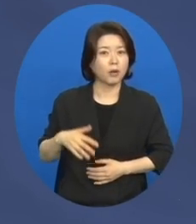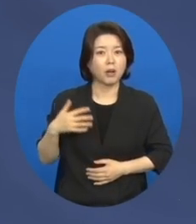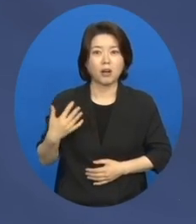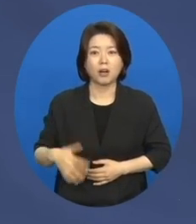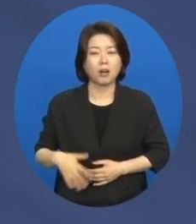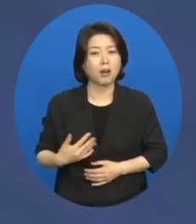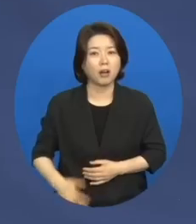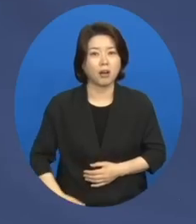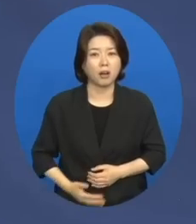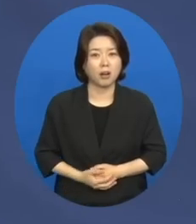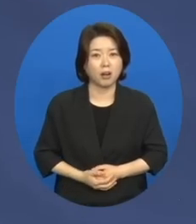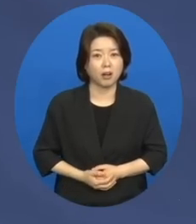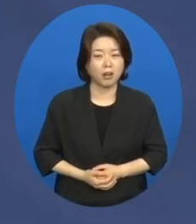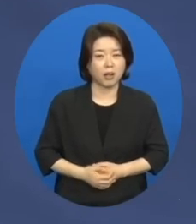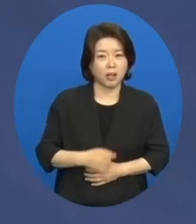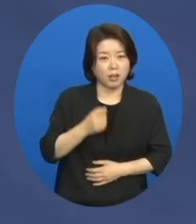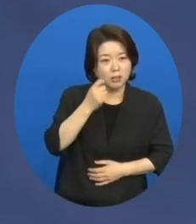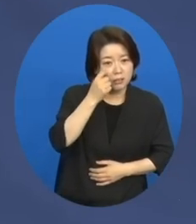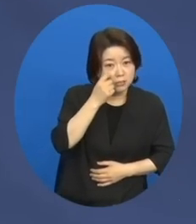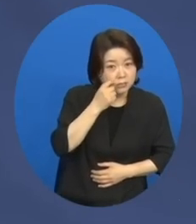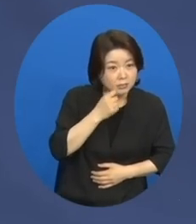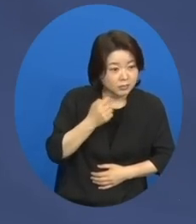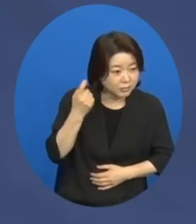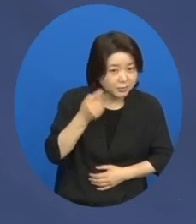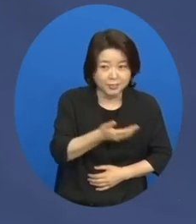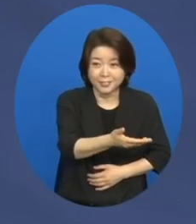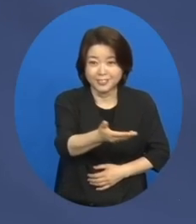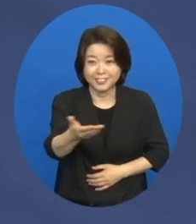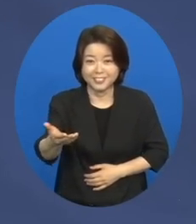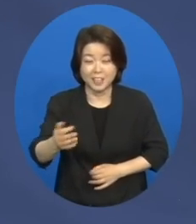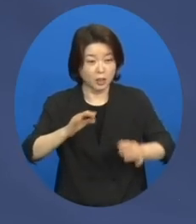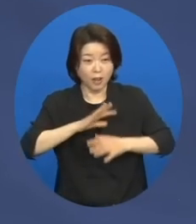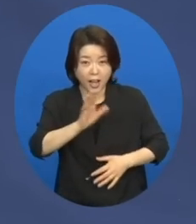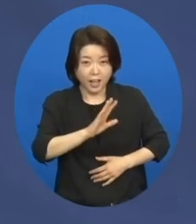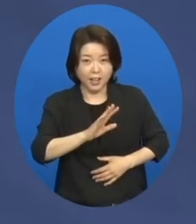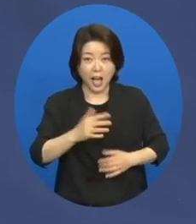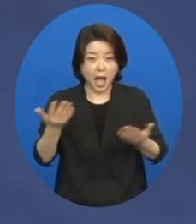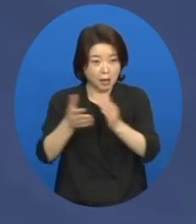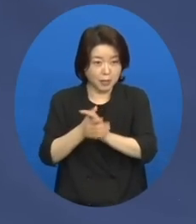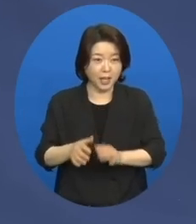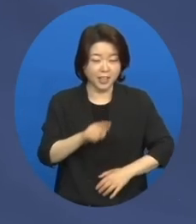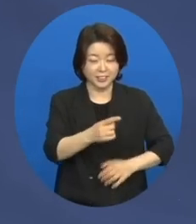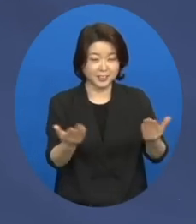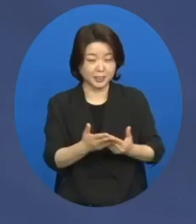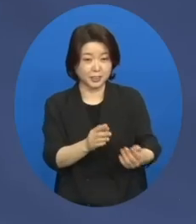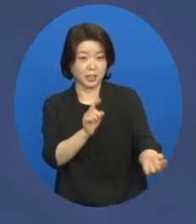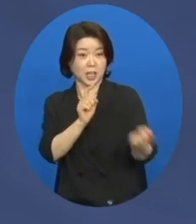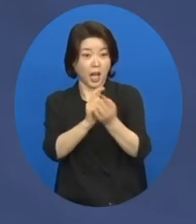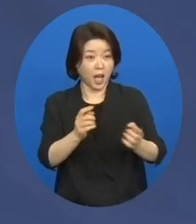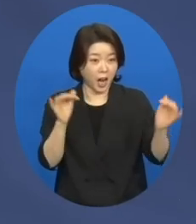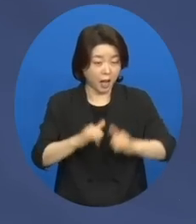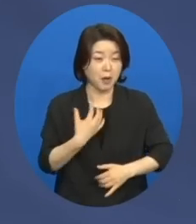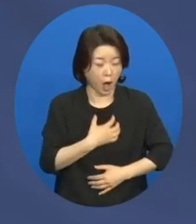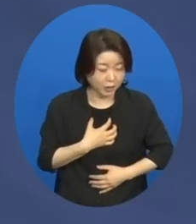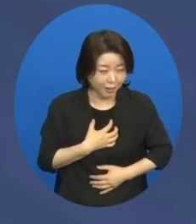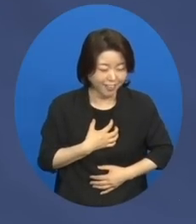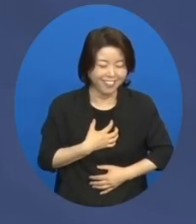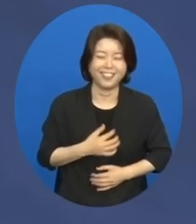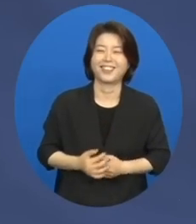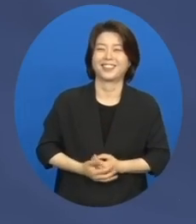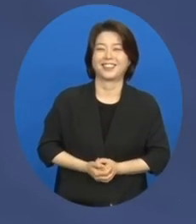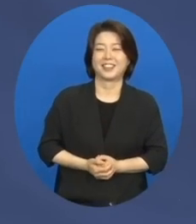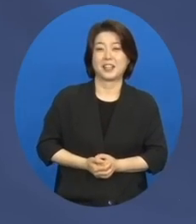왜 이렇게 놀라는 게 슬프게 들립니까? 그런 일 당하실까 봐 지금 걱정이 돼서 그래요. 어쨌든